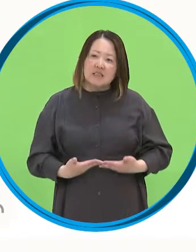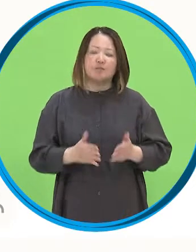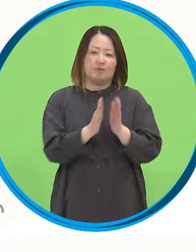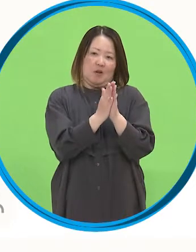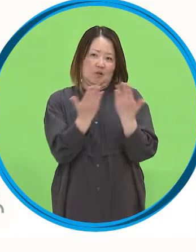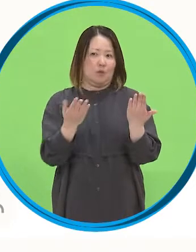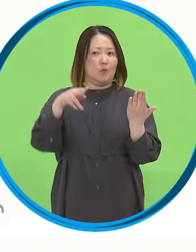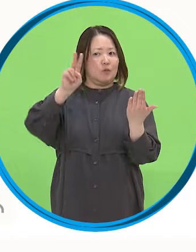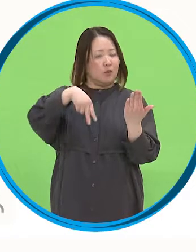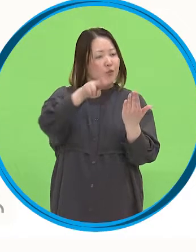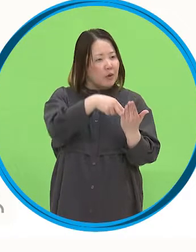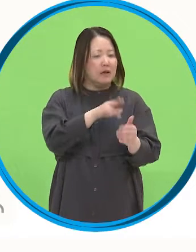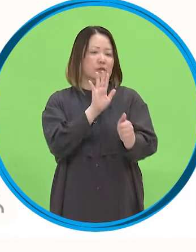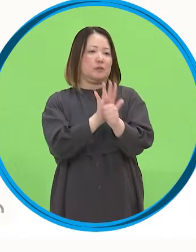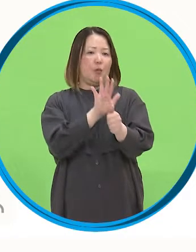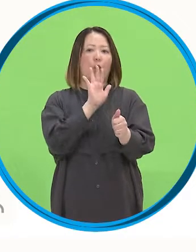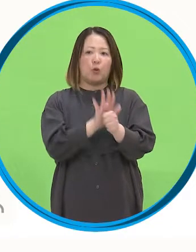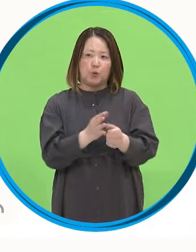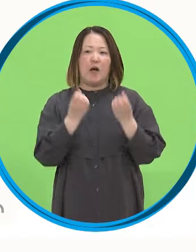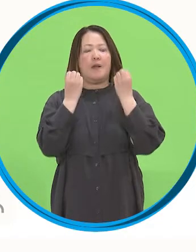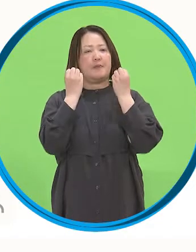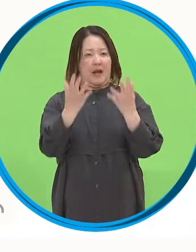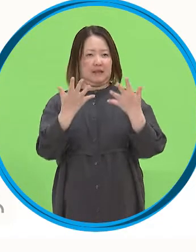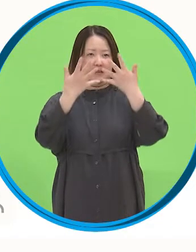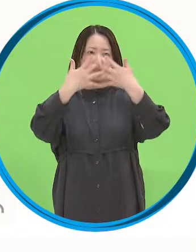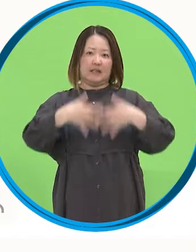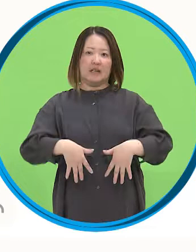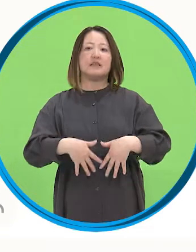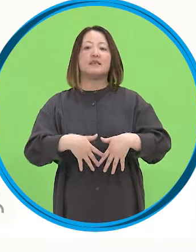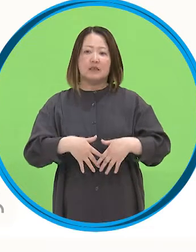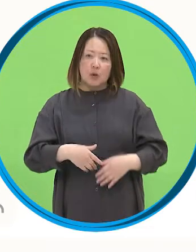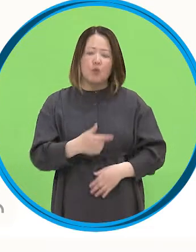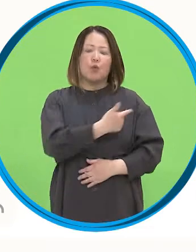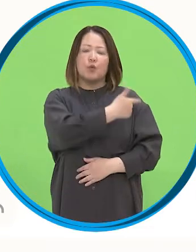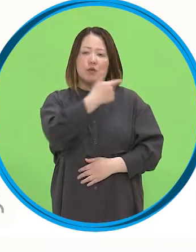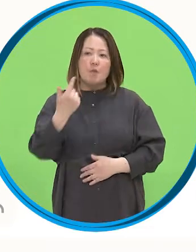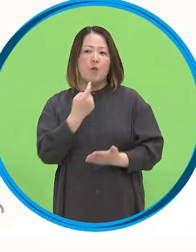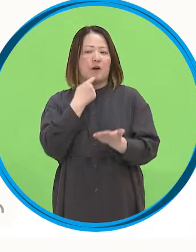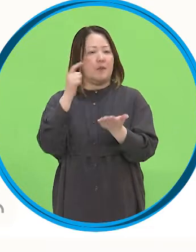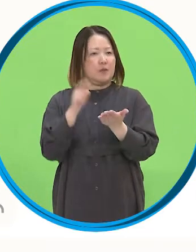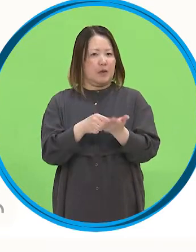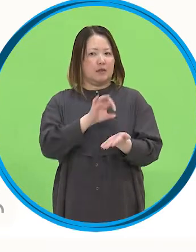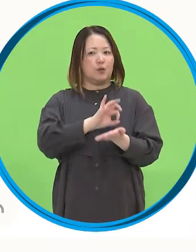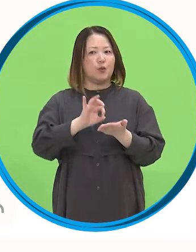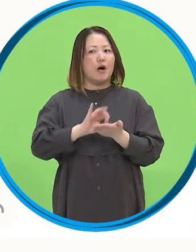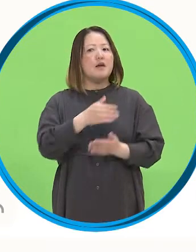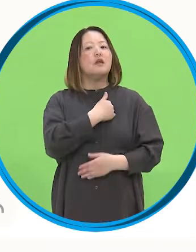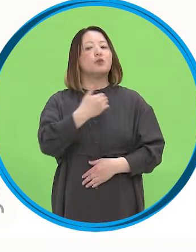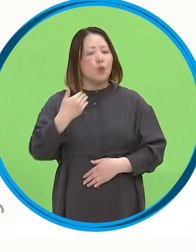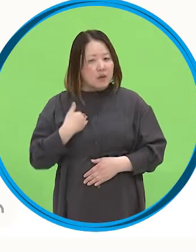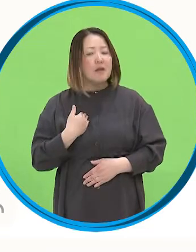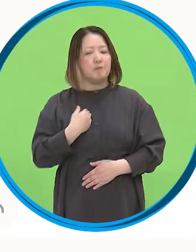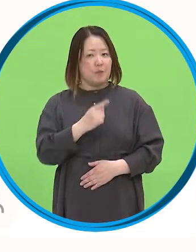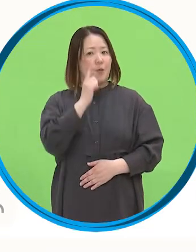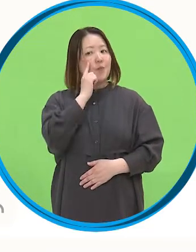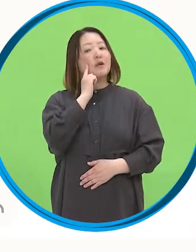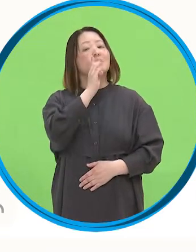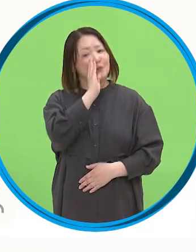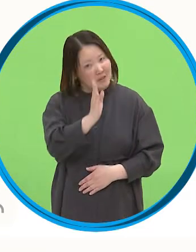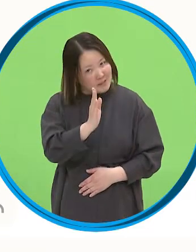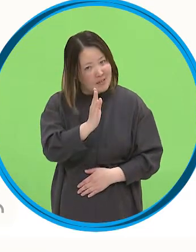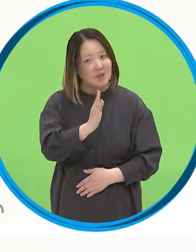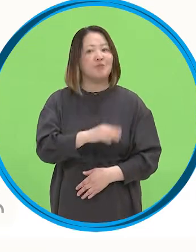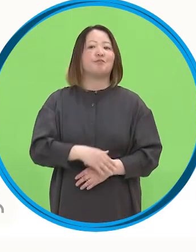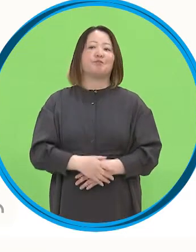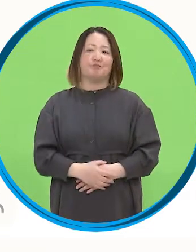安心安全な読書をサポートする図書館のニュームシーン、とっても簡単に使えるのでぜひお試しあ